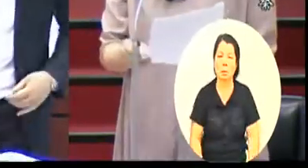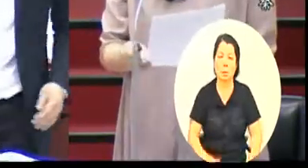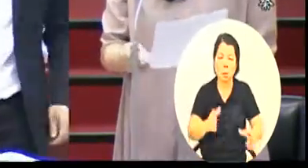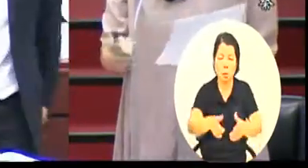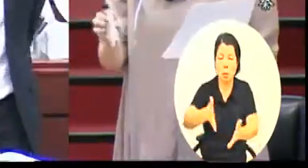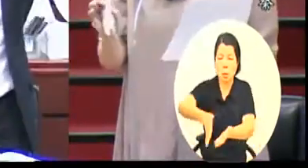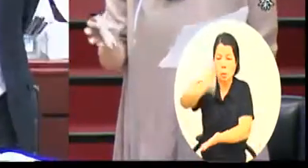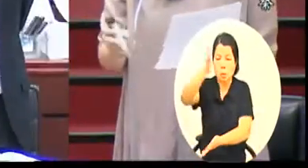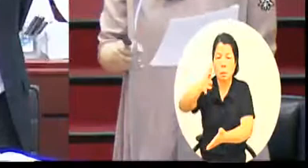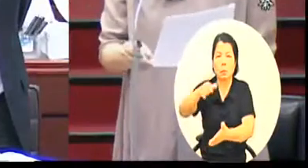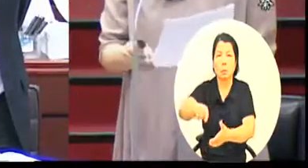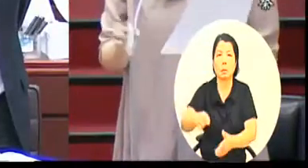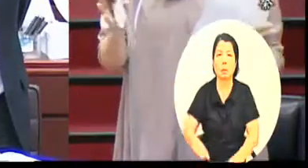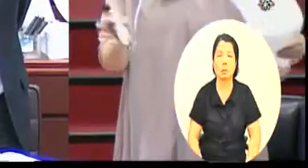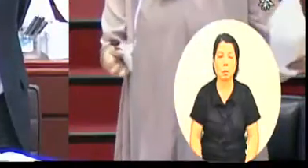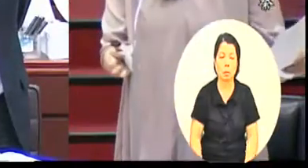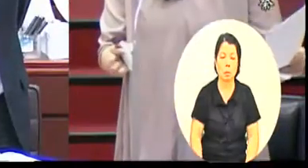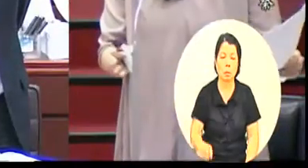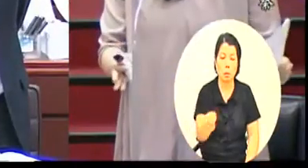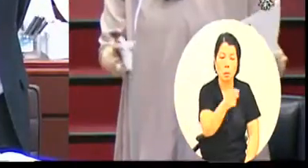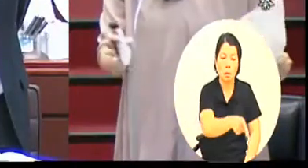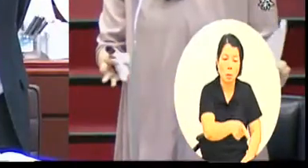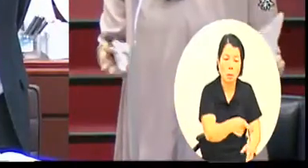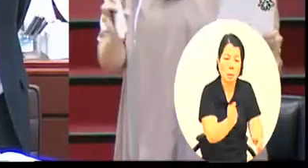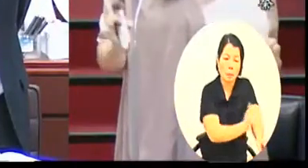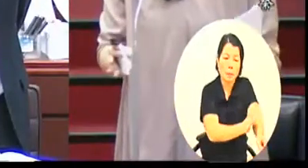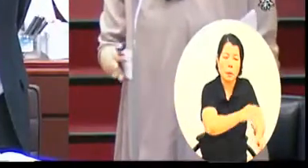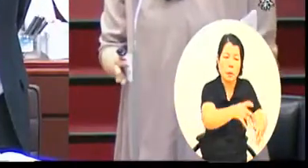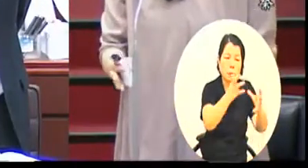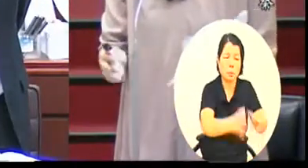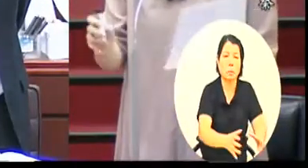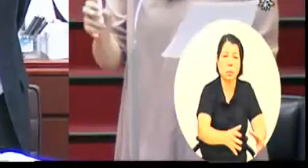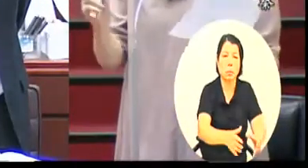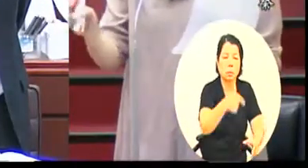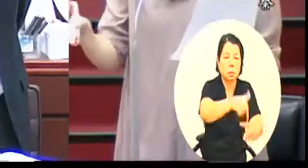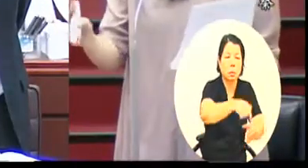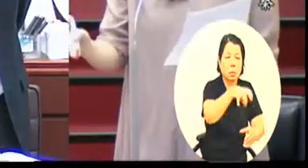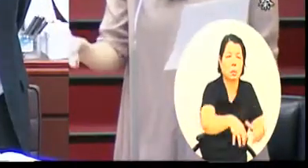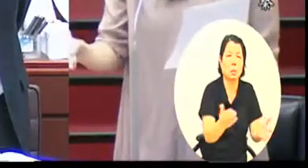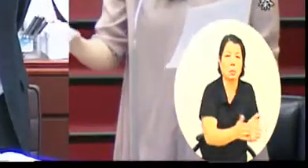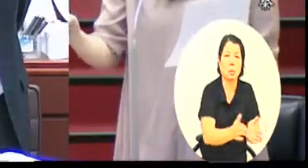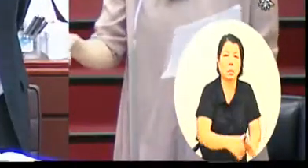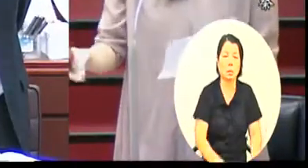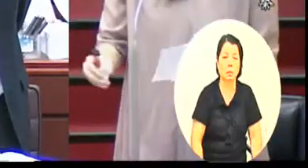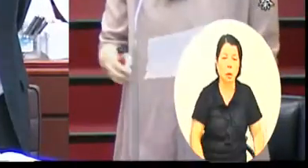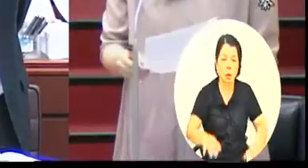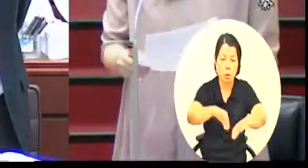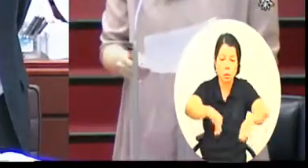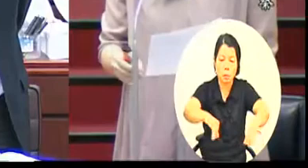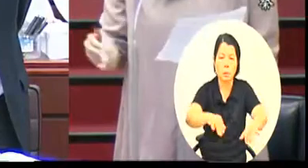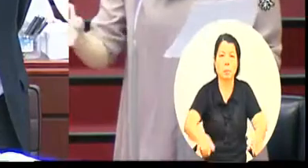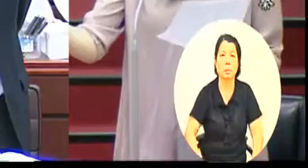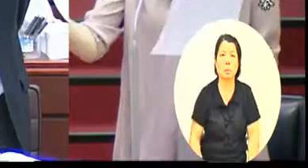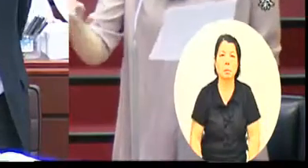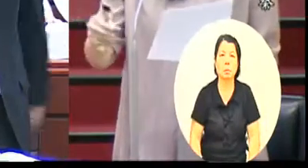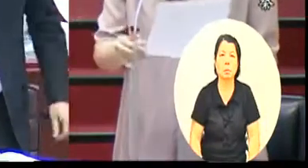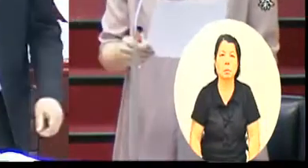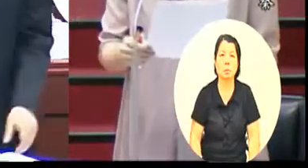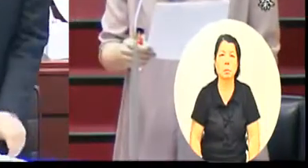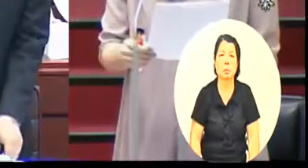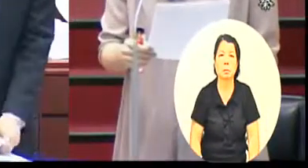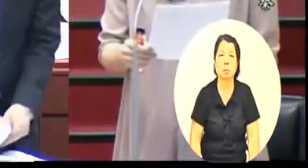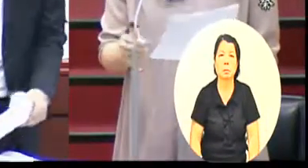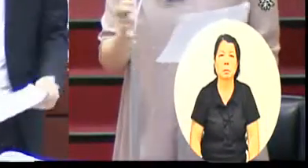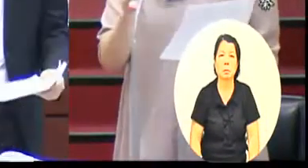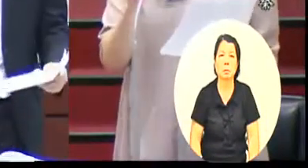楼旁边，然后它已经有设立，旁边是一块农地，它变更已经设立加油站，结果那个距离大概是不到。